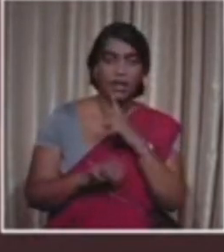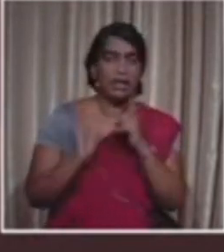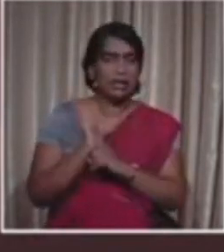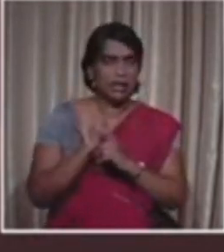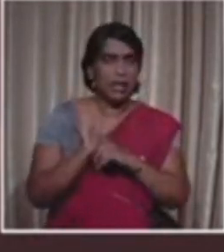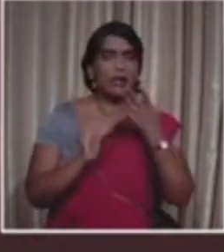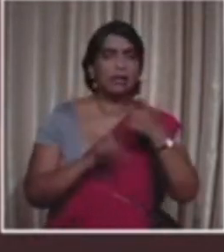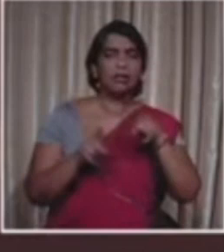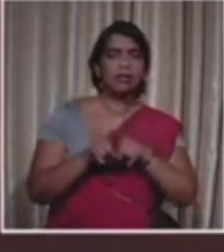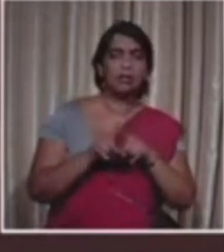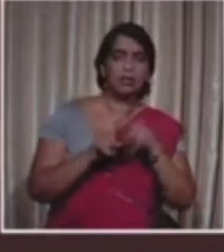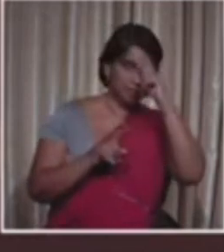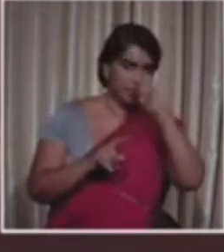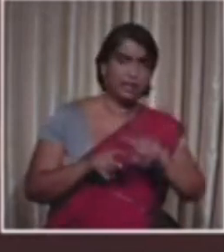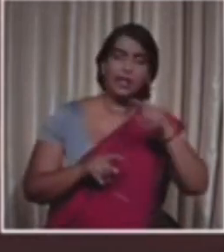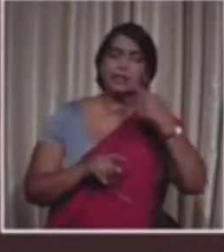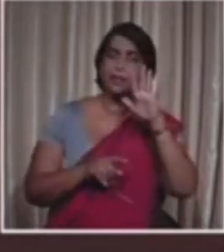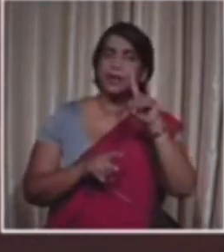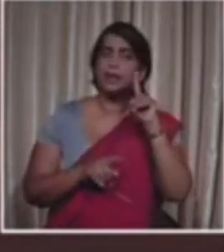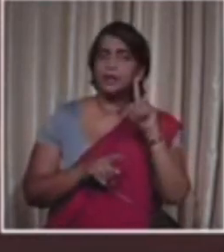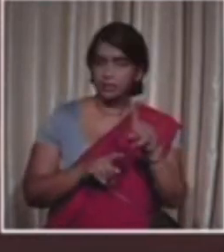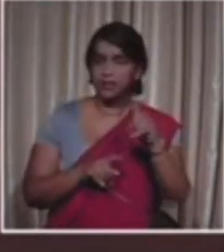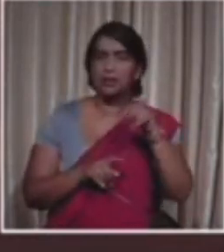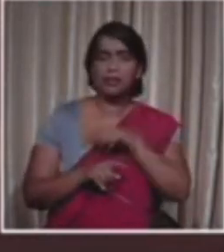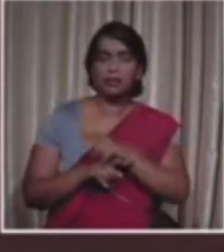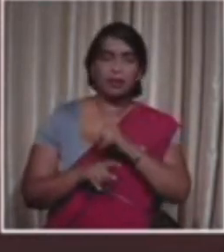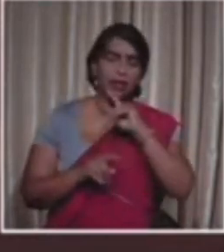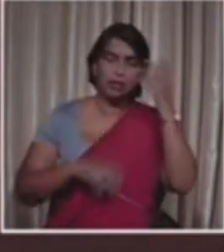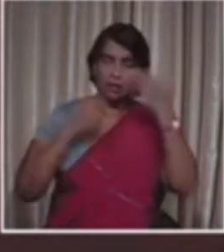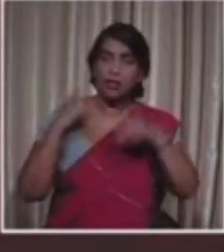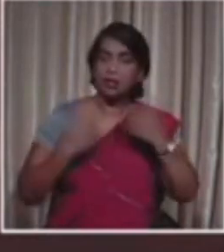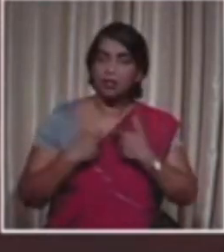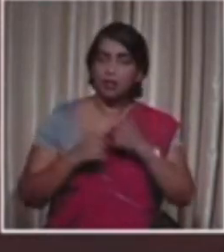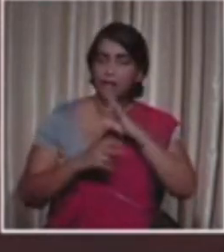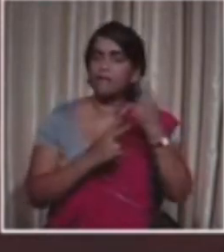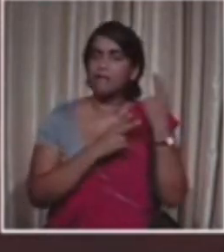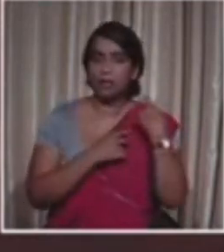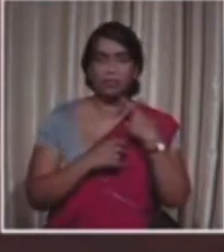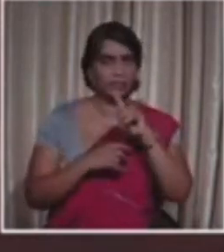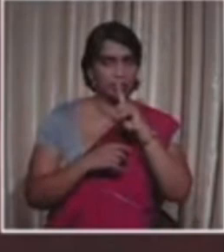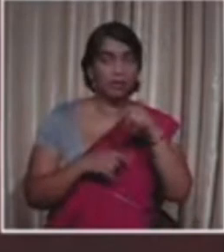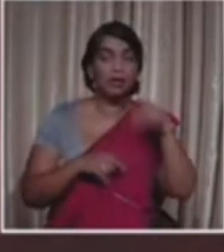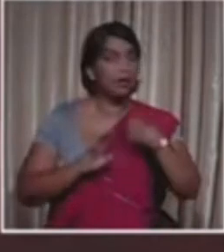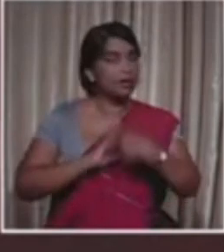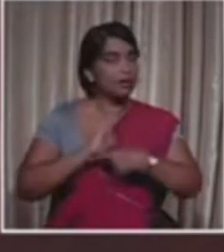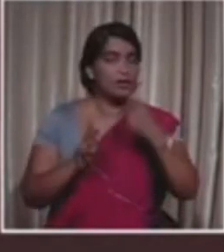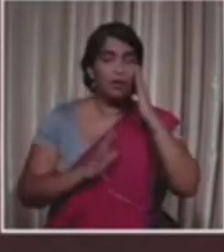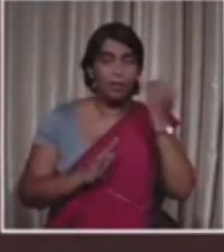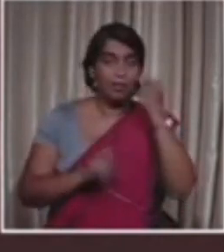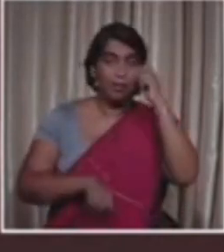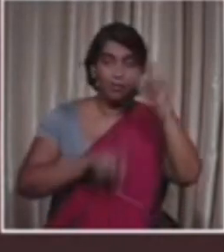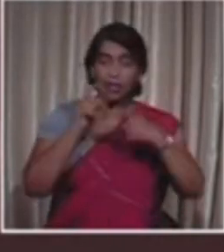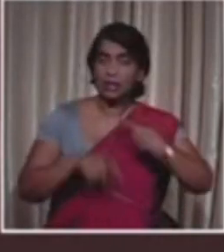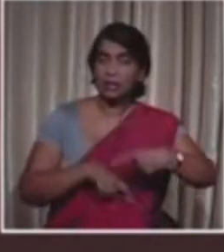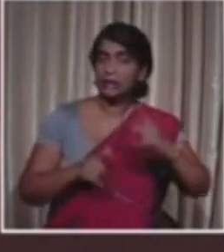बहुसरे गिनी अनी महंत एक पनासक आलुती दबी गया अभी इत वर्दी मेन गिया मेरा टे सामान्य जनता वगे